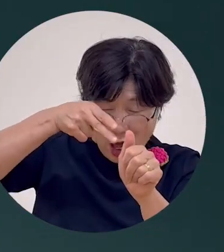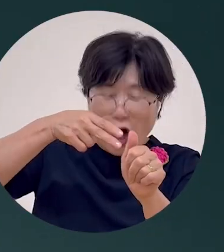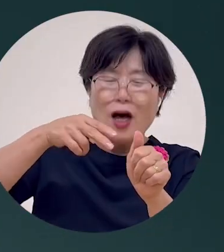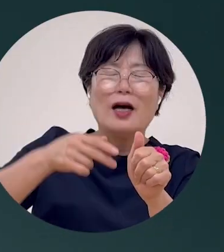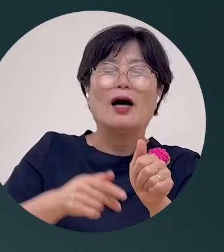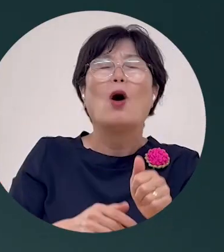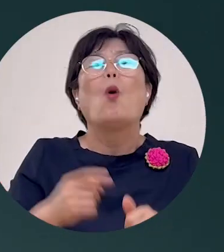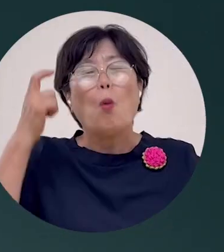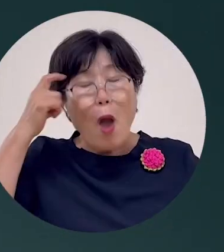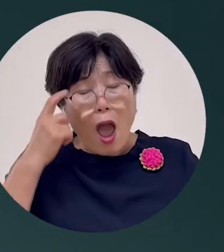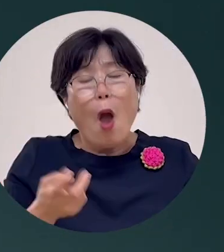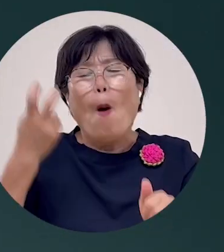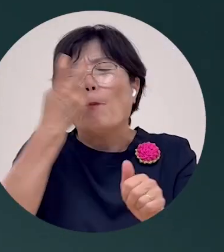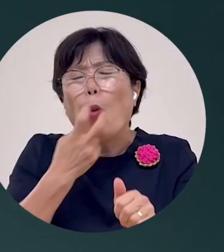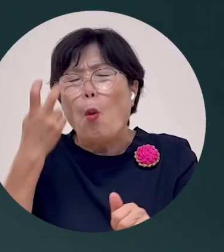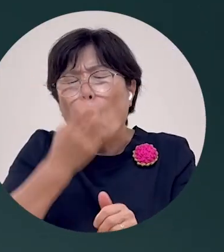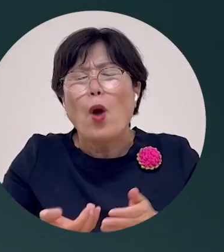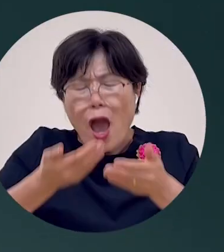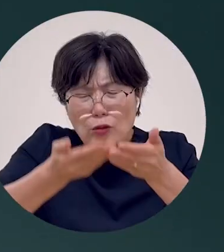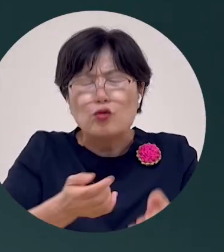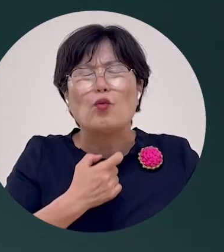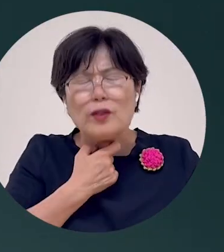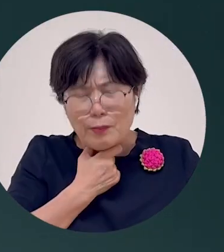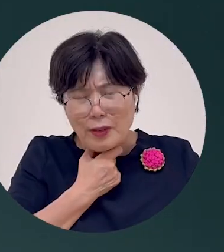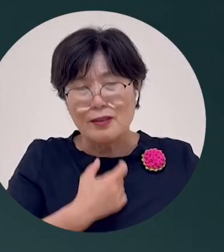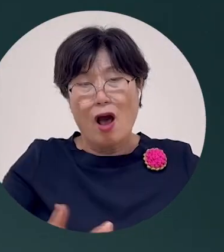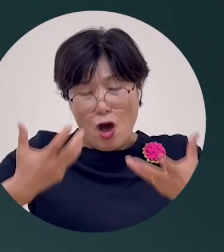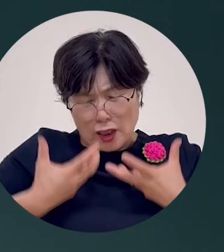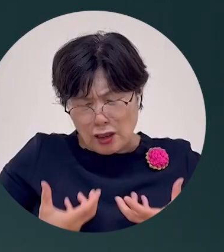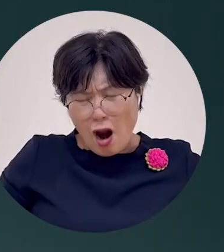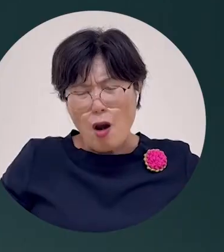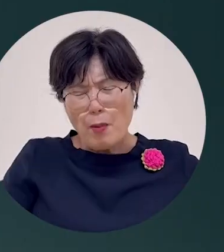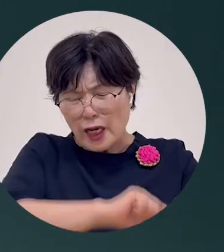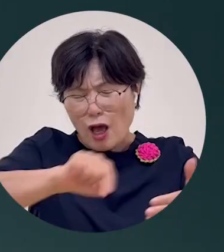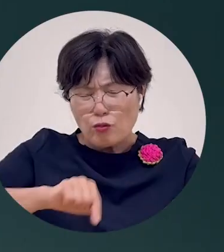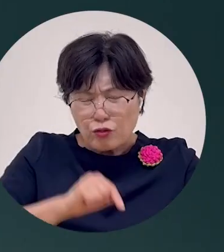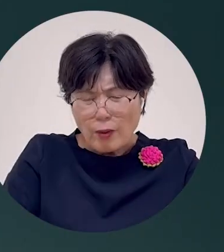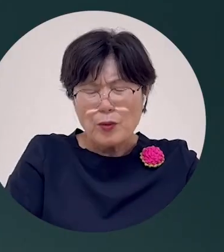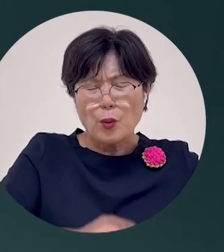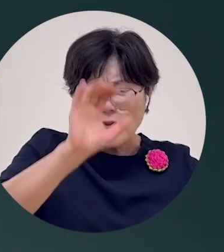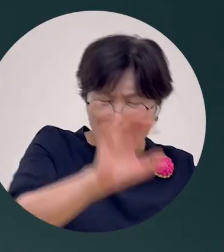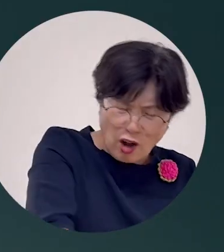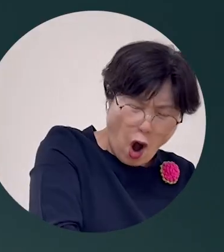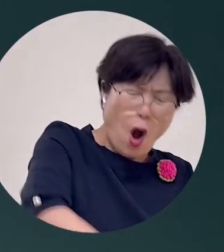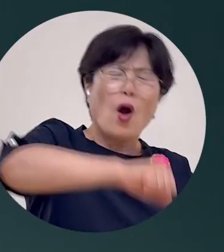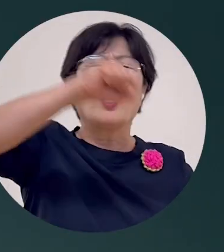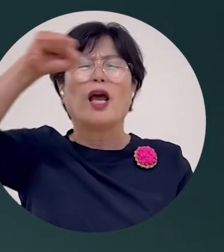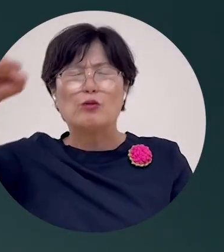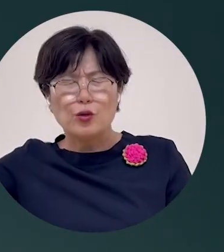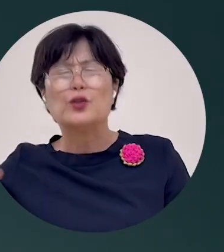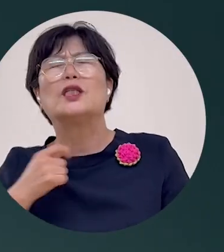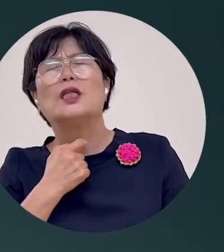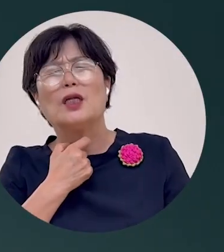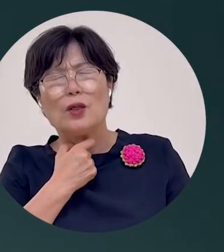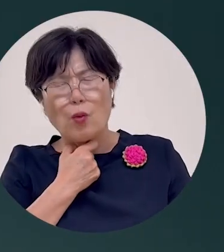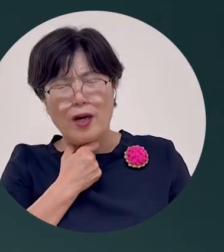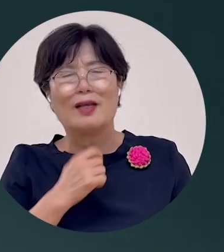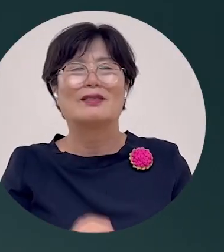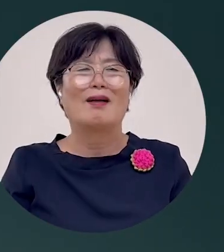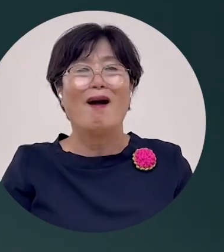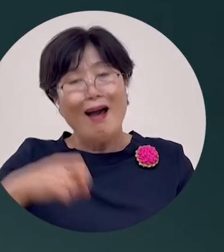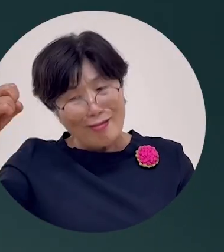싶어서 절망의 구렁텅이에서 손을 잡아 꺼내주시고 다시 소망을 품고